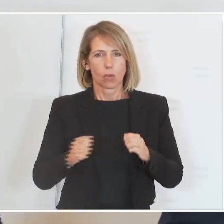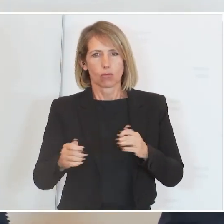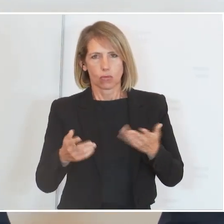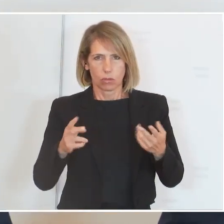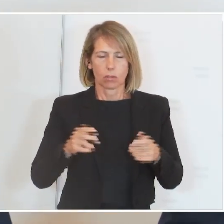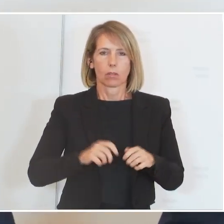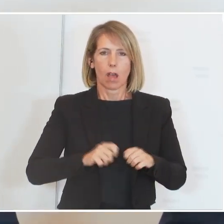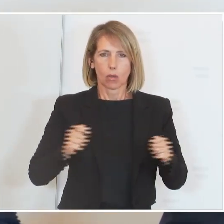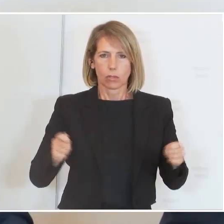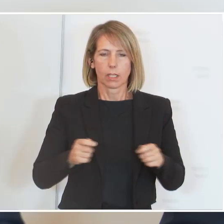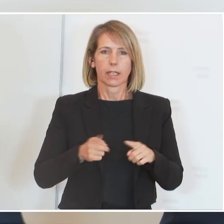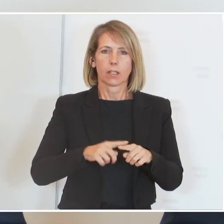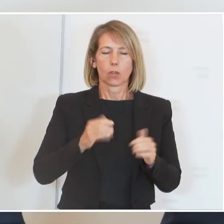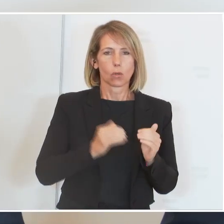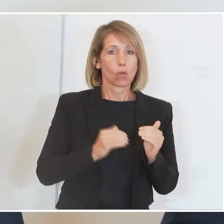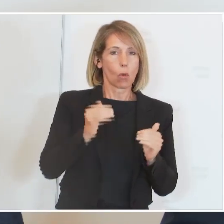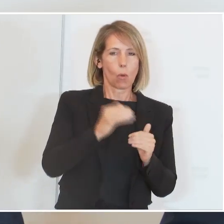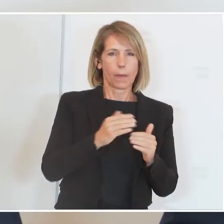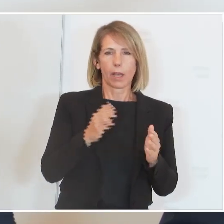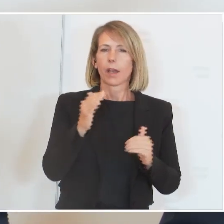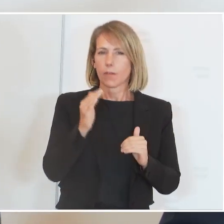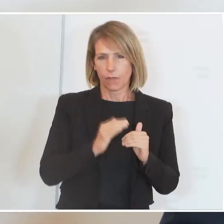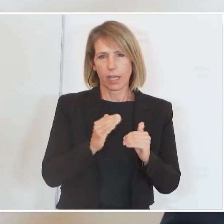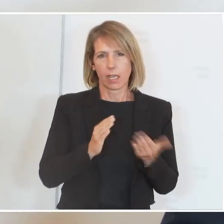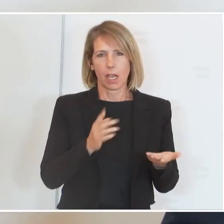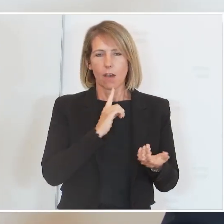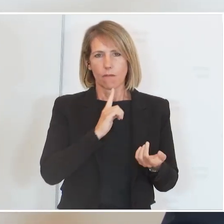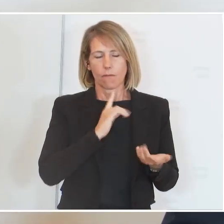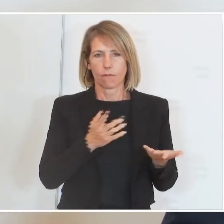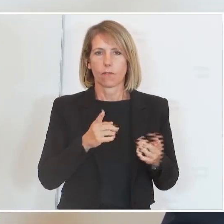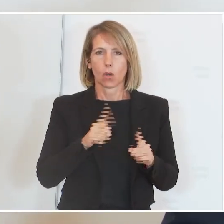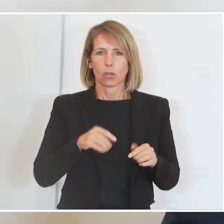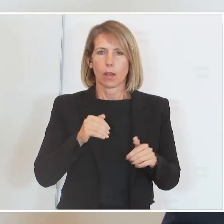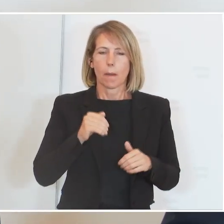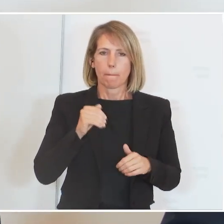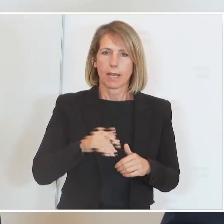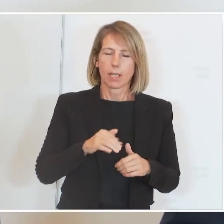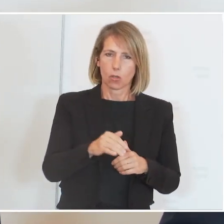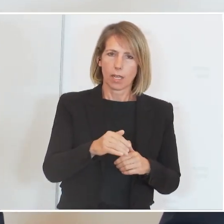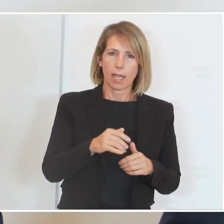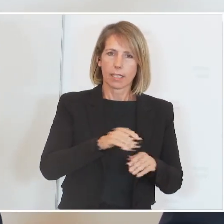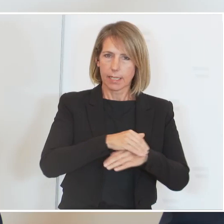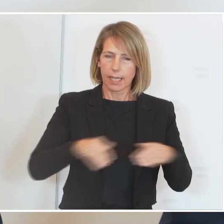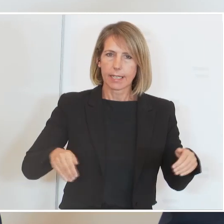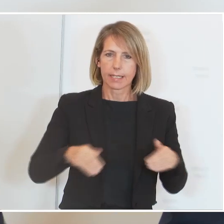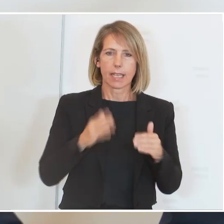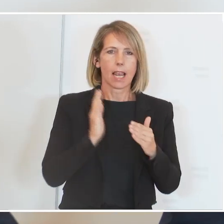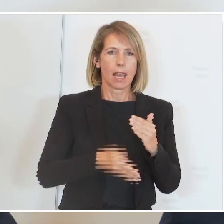und die oberen weniger weit und bei der Millionärsgrenze ist überhaupt Stopp, also in der allerletzten